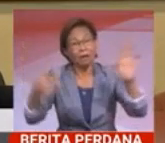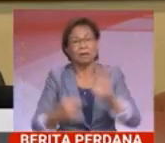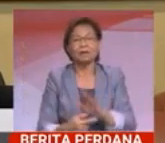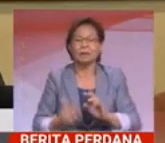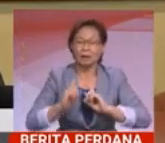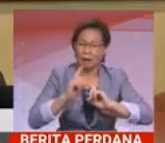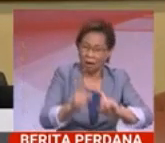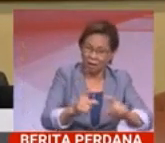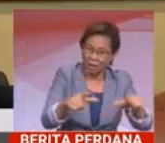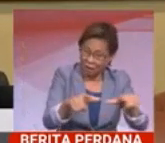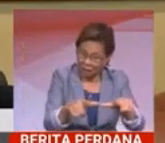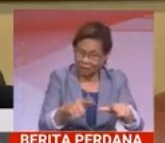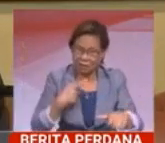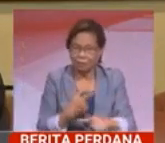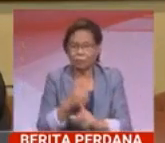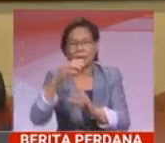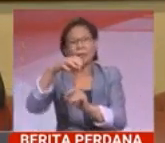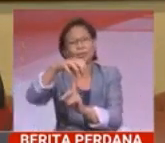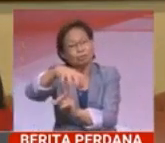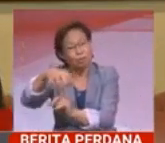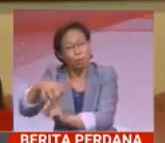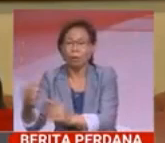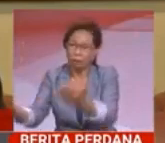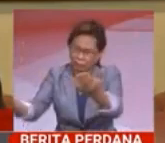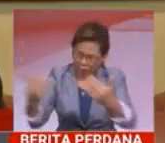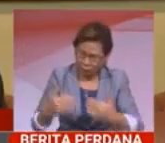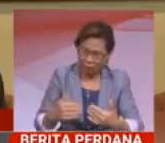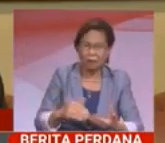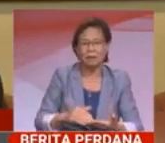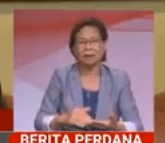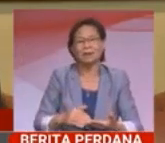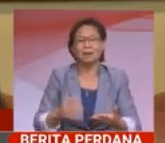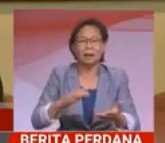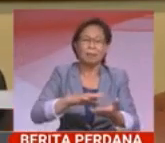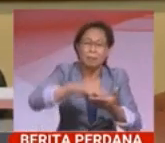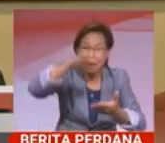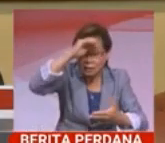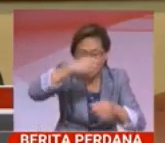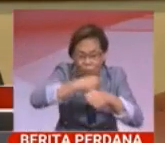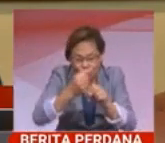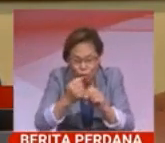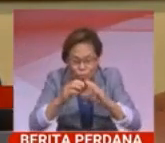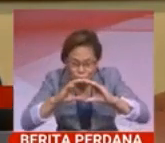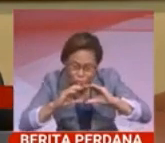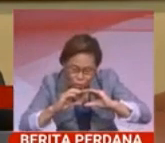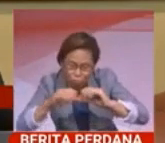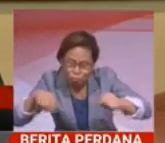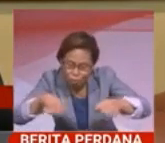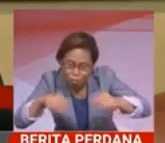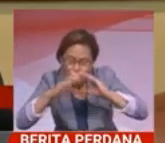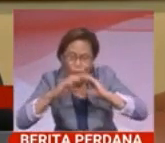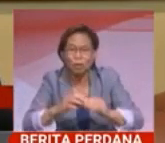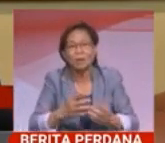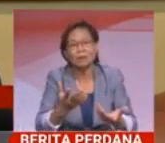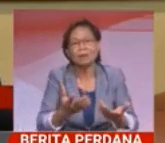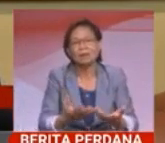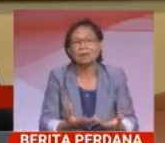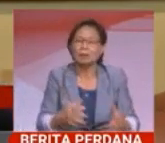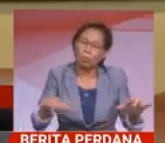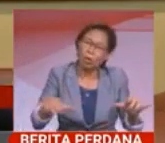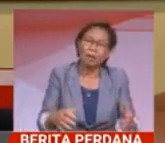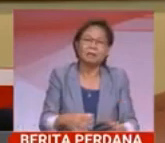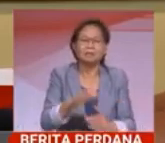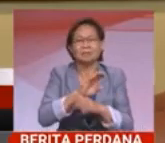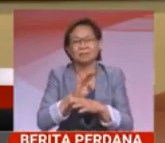bagi lessee in kita bagi stolze datang raja babel skateboard terdapat dua tinggi bus bulan depa duduk